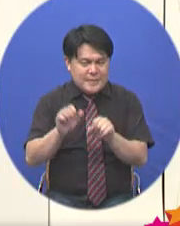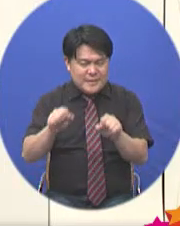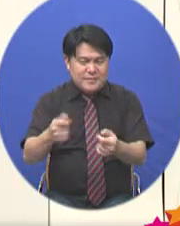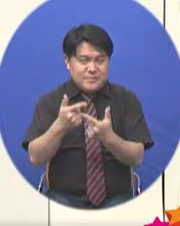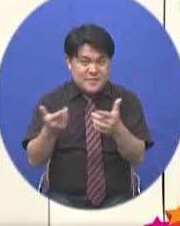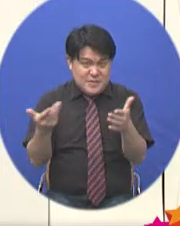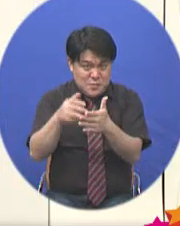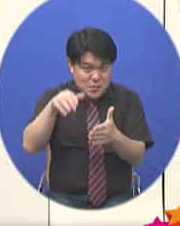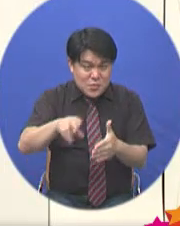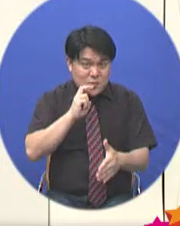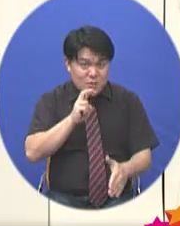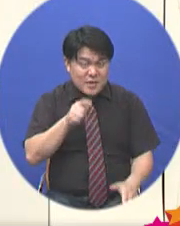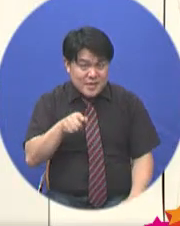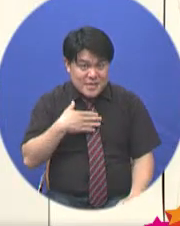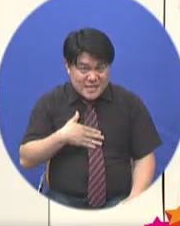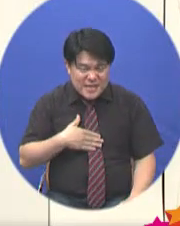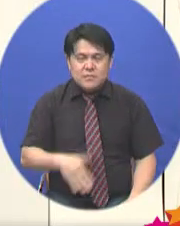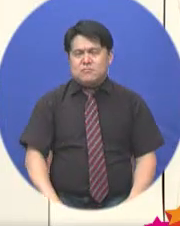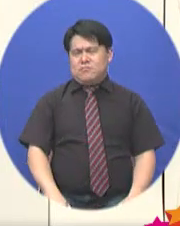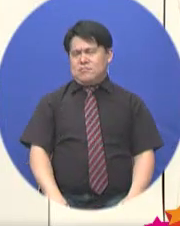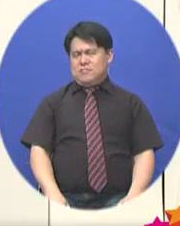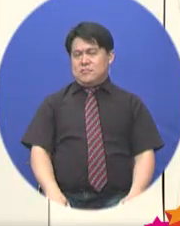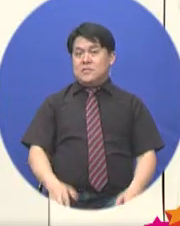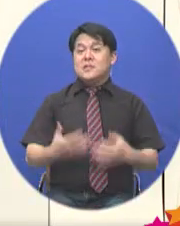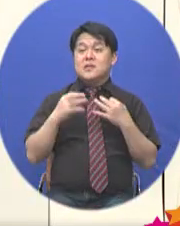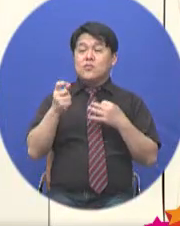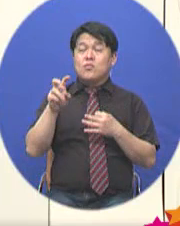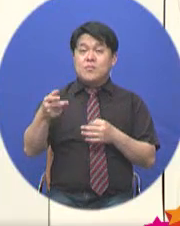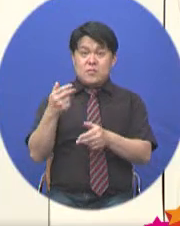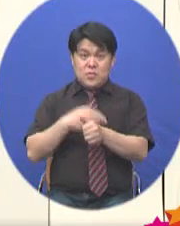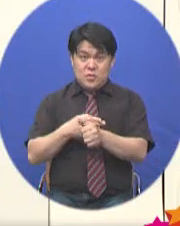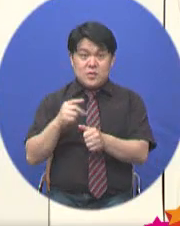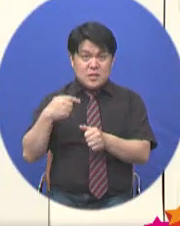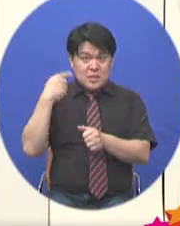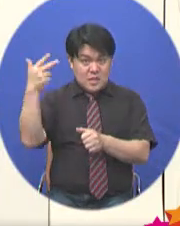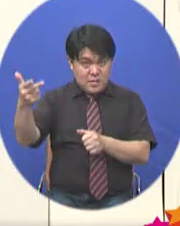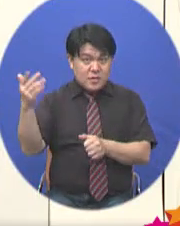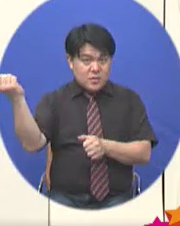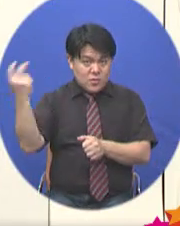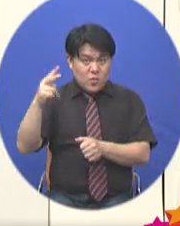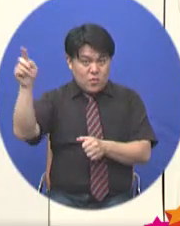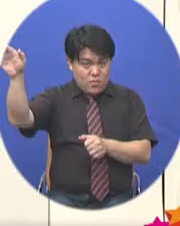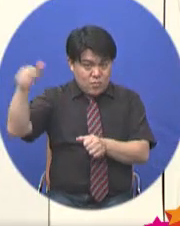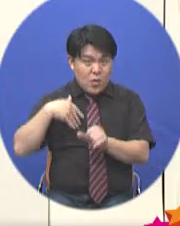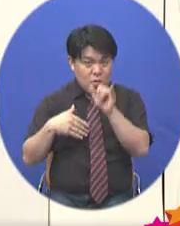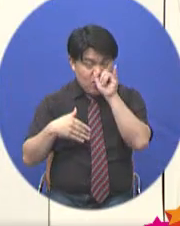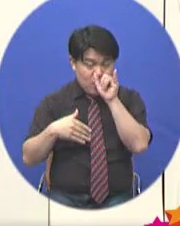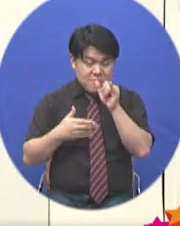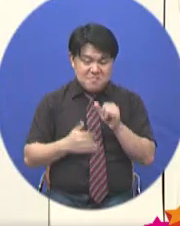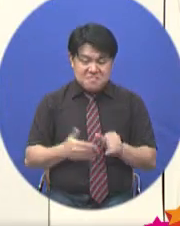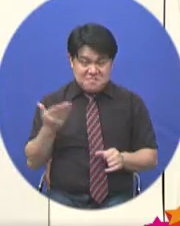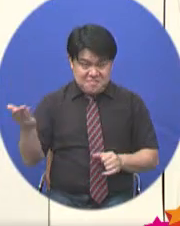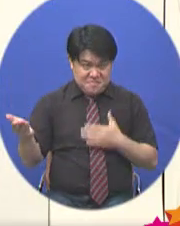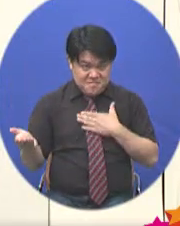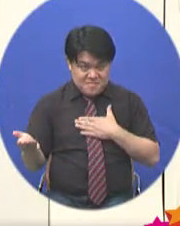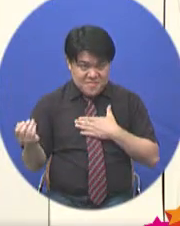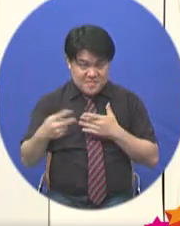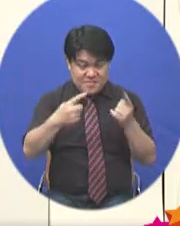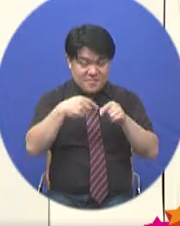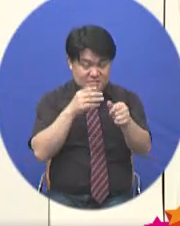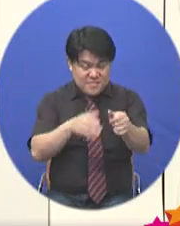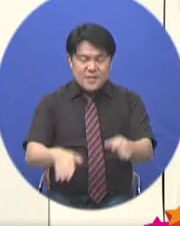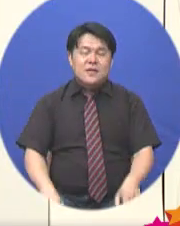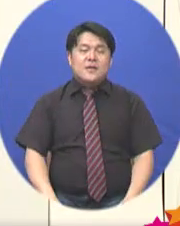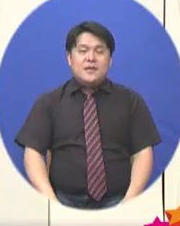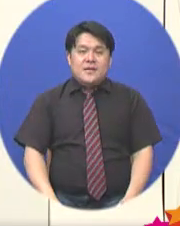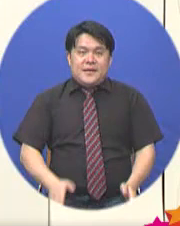부산항구야. 네. 네. 김영만 선생님 몇 주 있다 또 나오실 때 네. 미리 알려드릴게요 제가. 예. 그때 한번 더 나오세요. 그러면